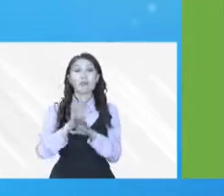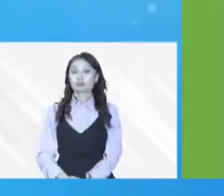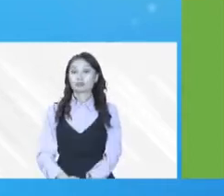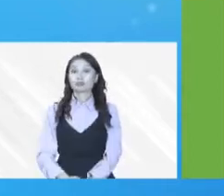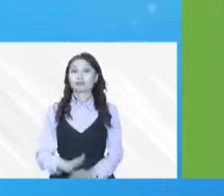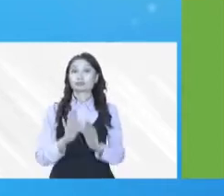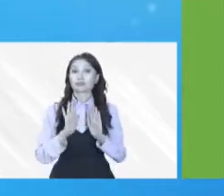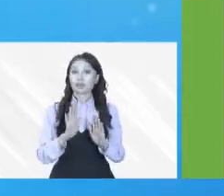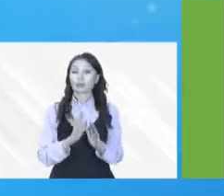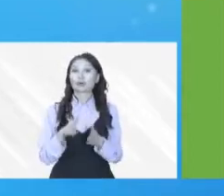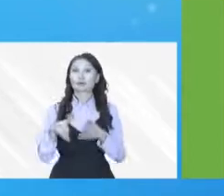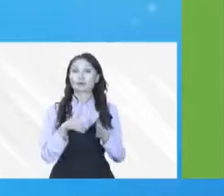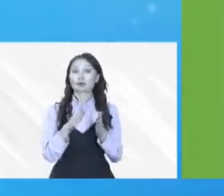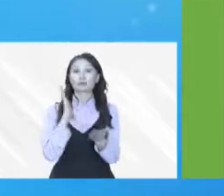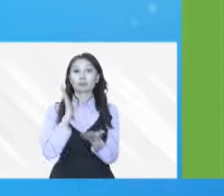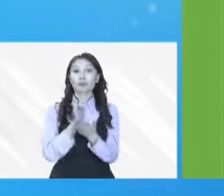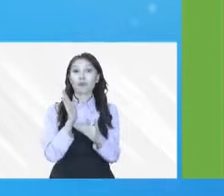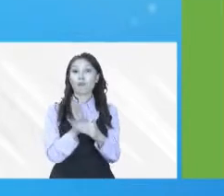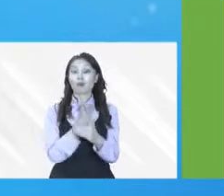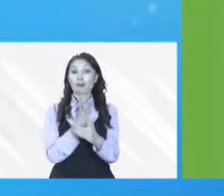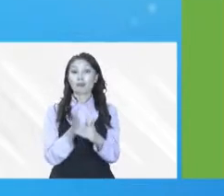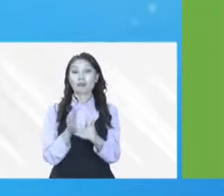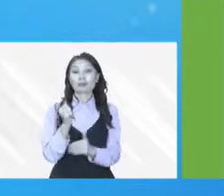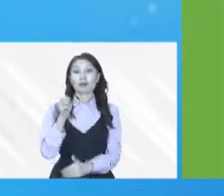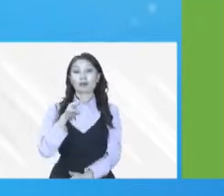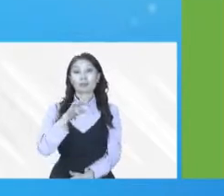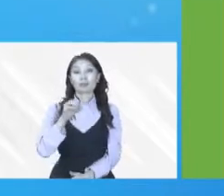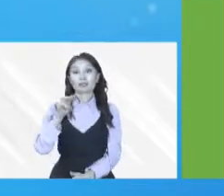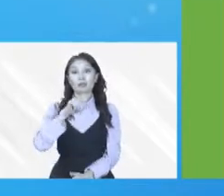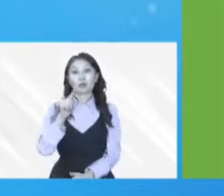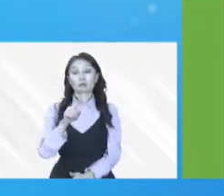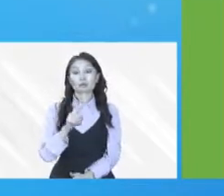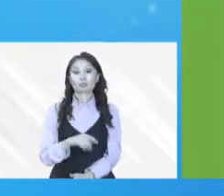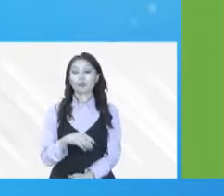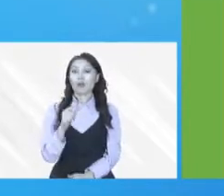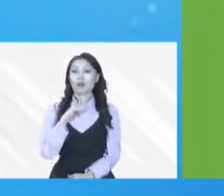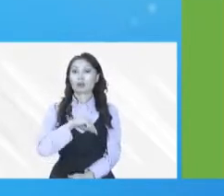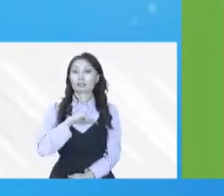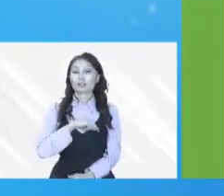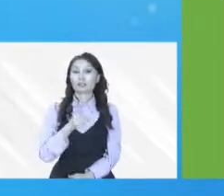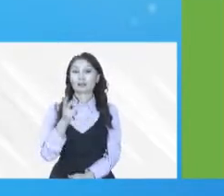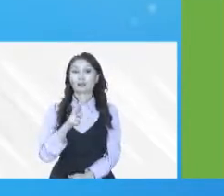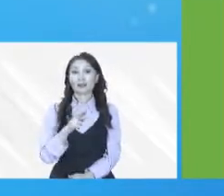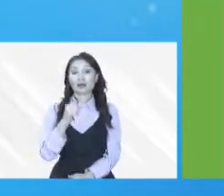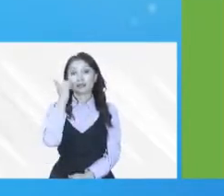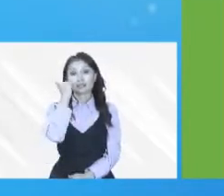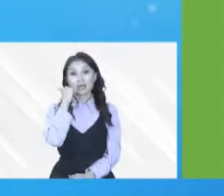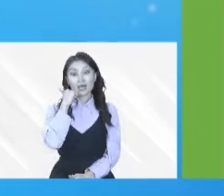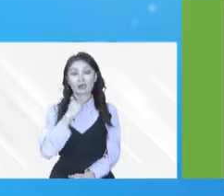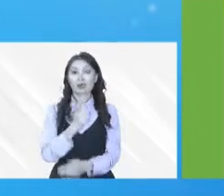клетки. Такой способ прямого деления амитоз характерен для